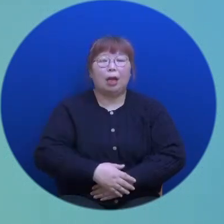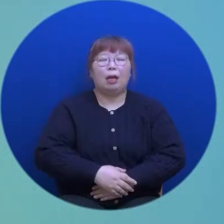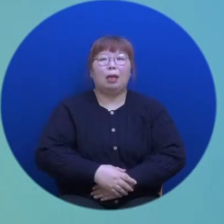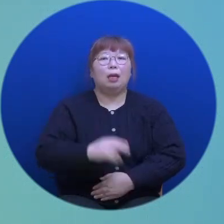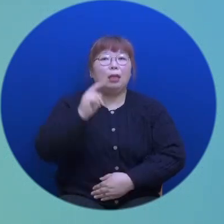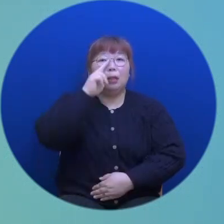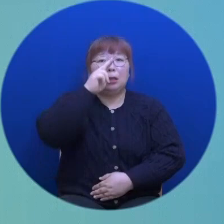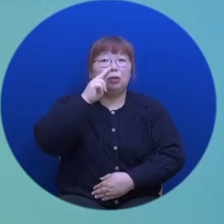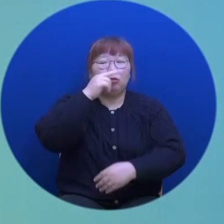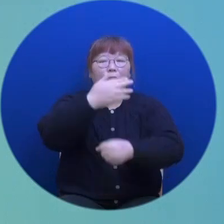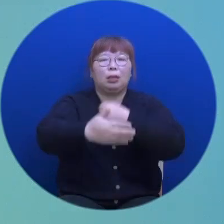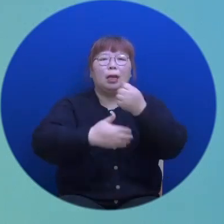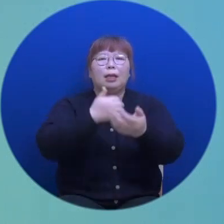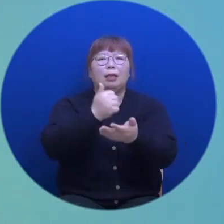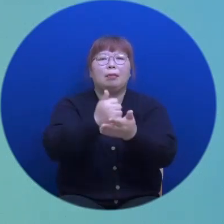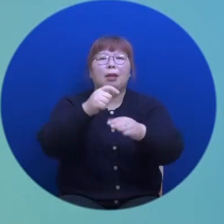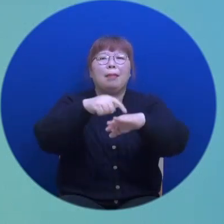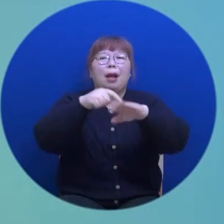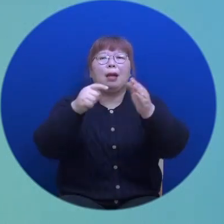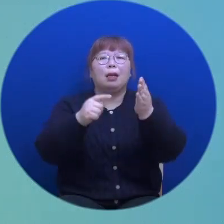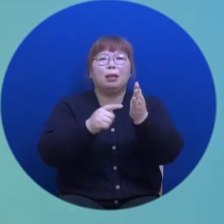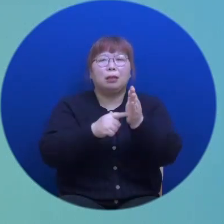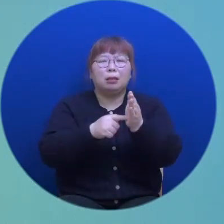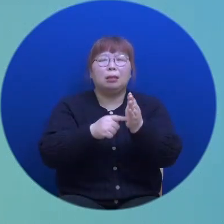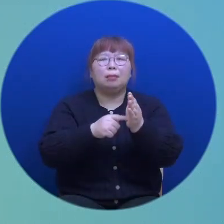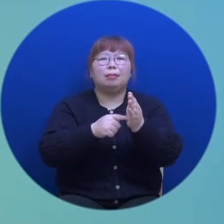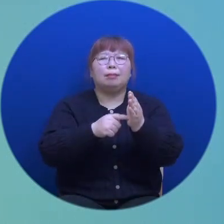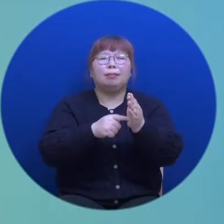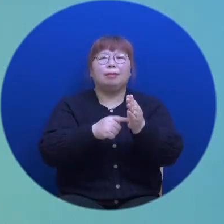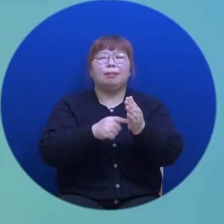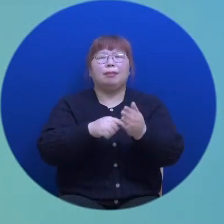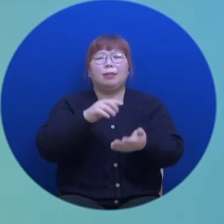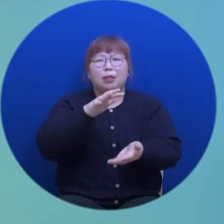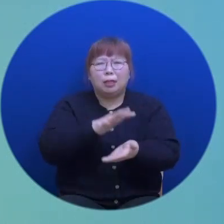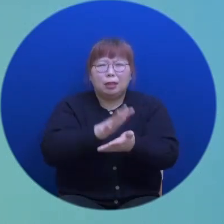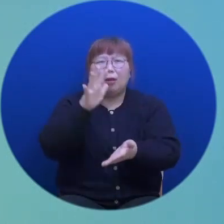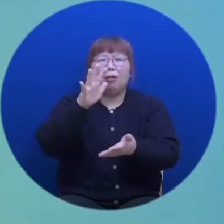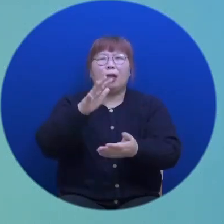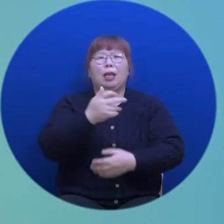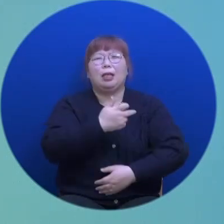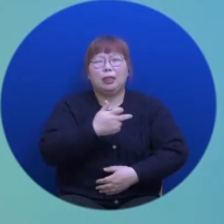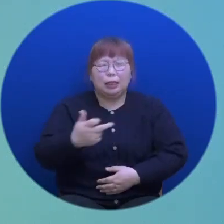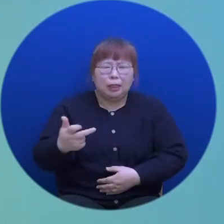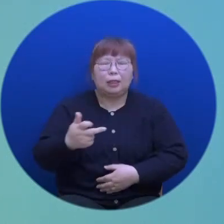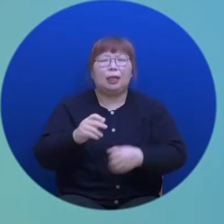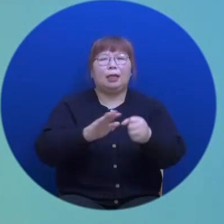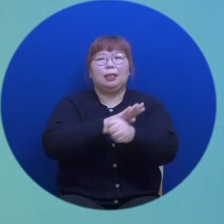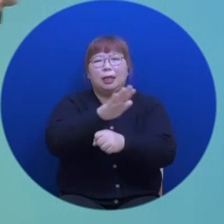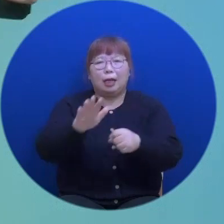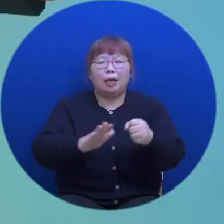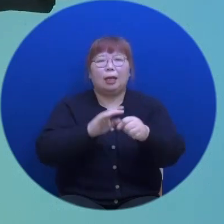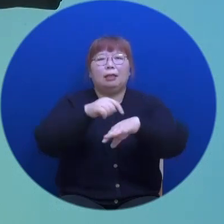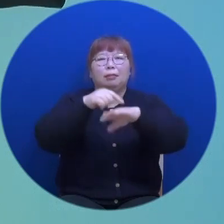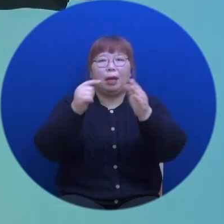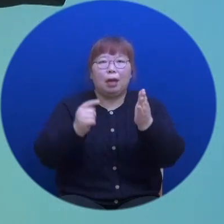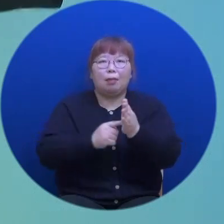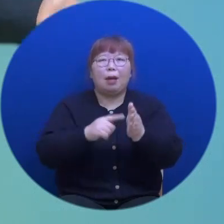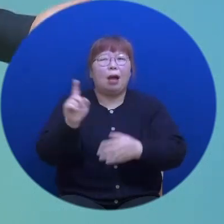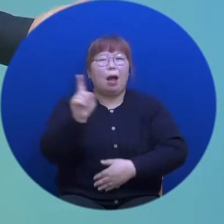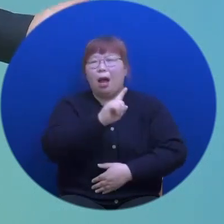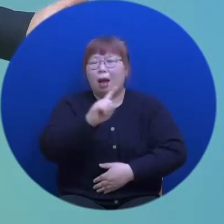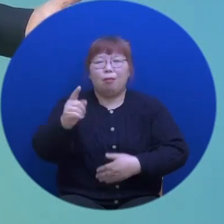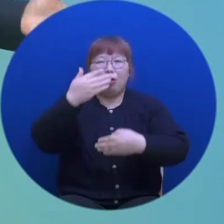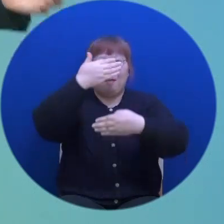질투하시는 하나님의 마음, 애절하게 절규하시던 하나님의 마음, 아무런 장애물